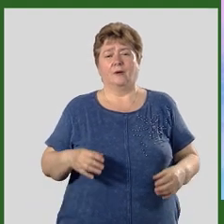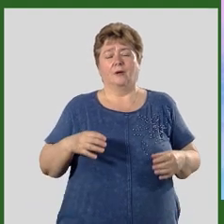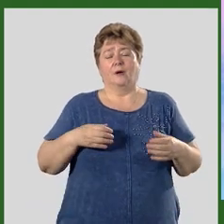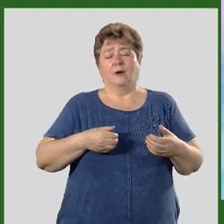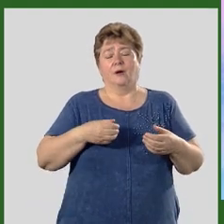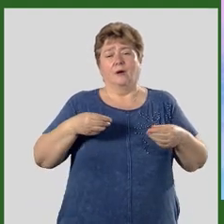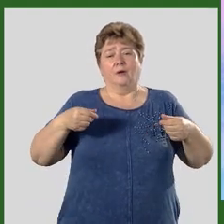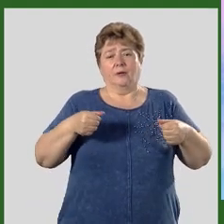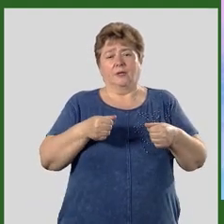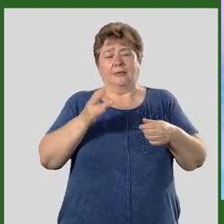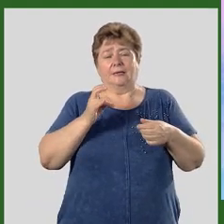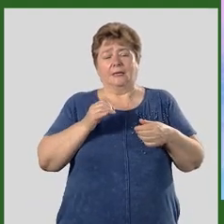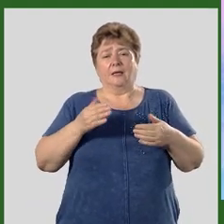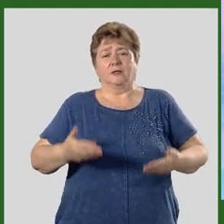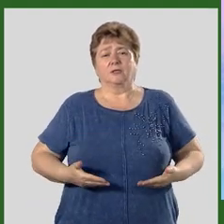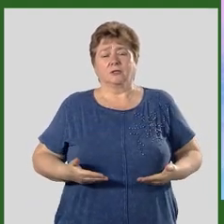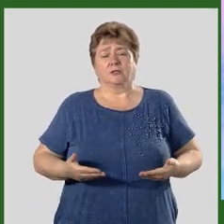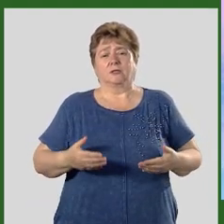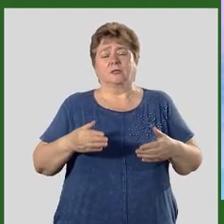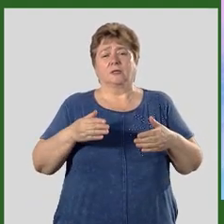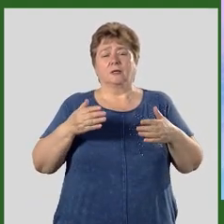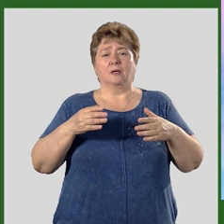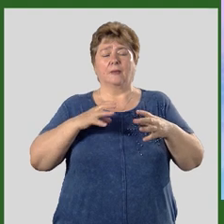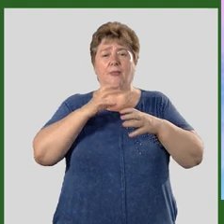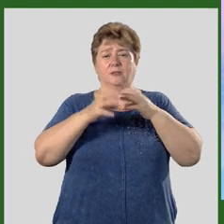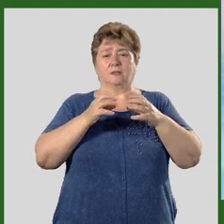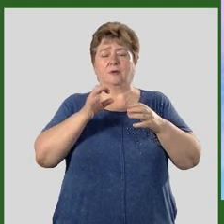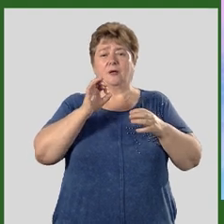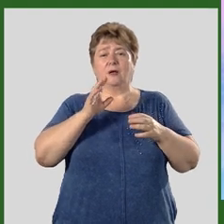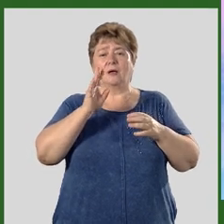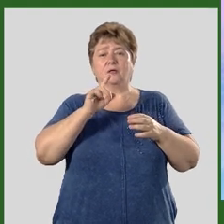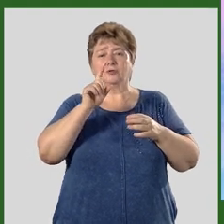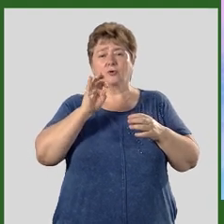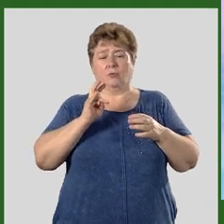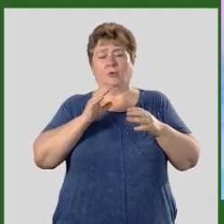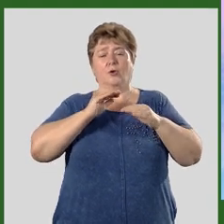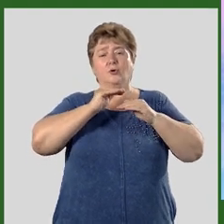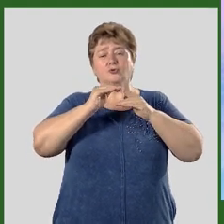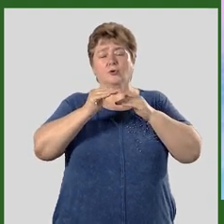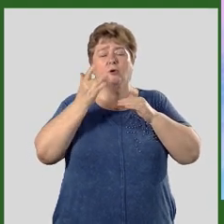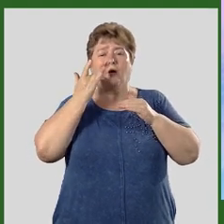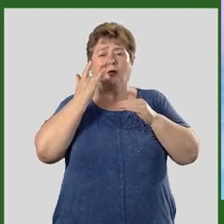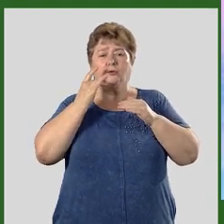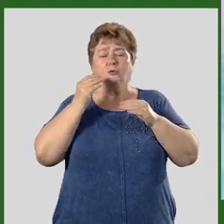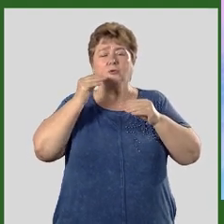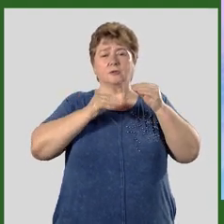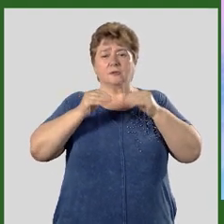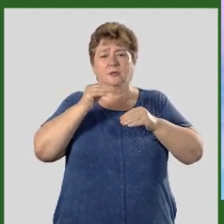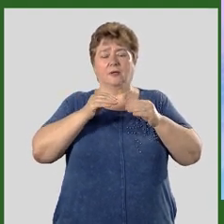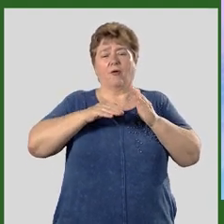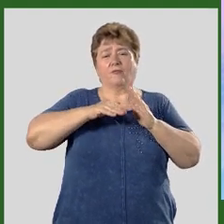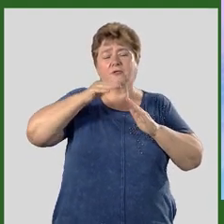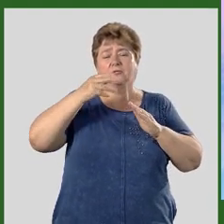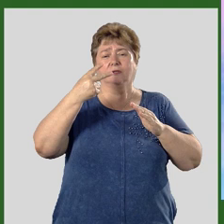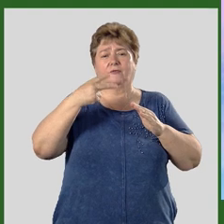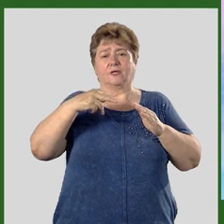Особую роль для жизни на Земле играет озоновый слой, который концентрируется на